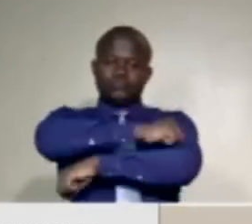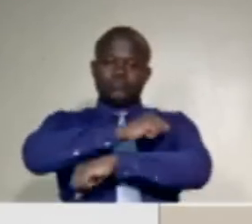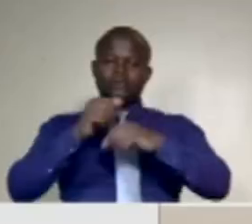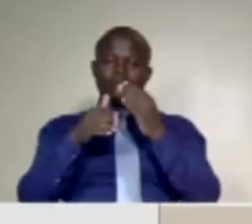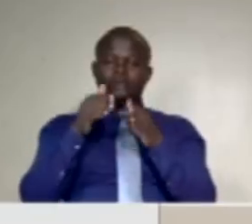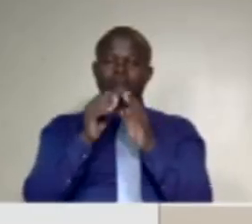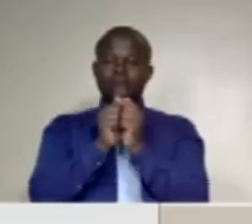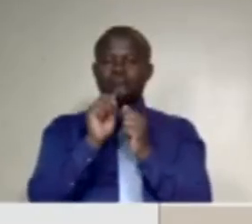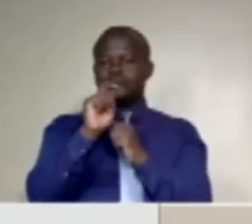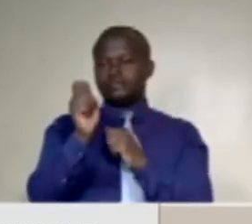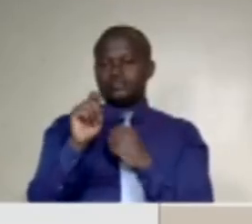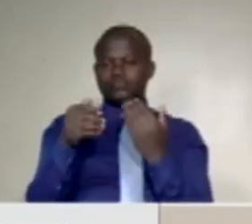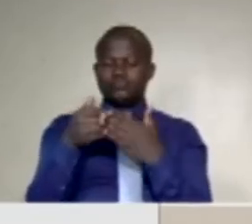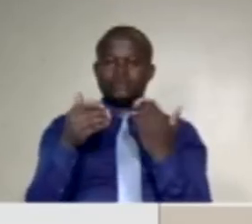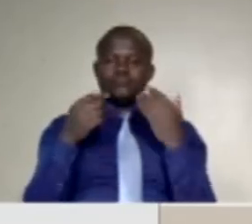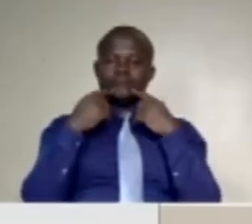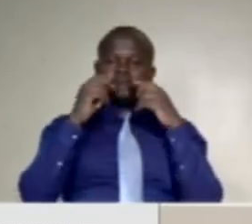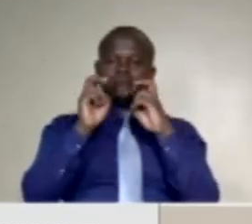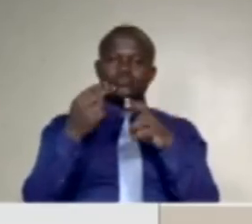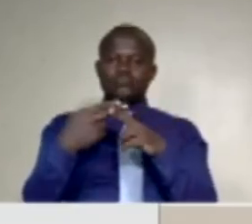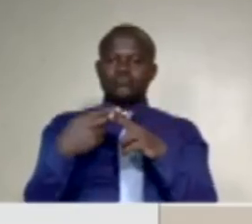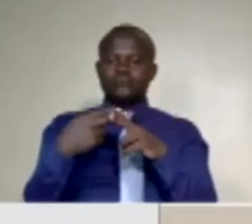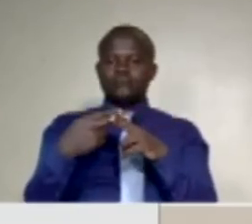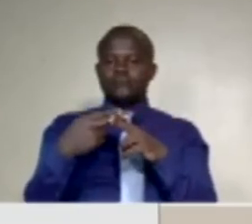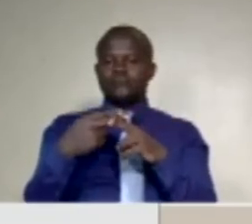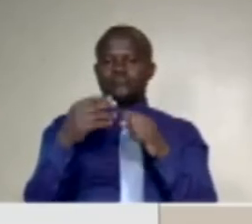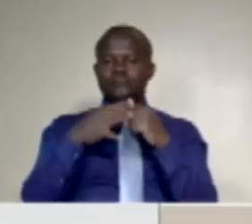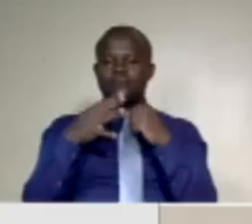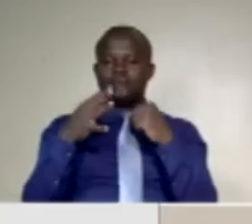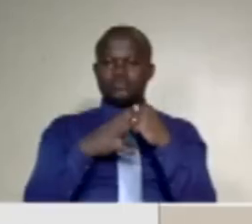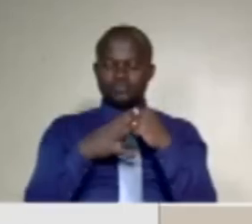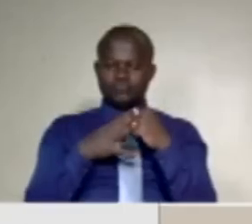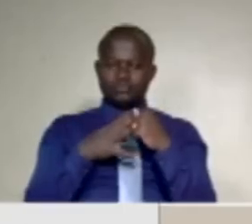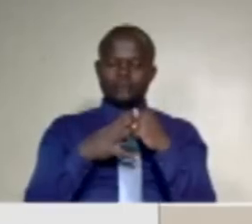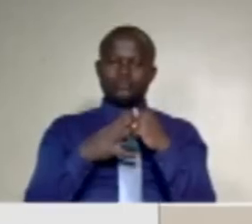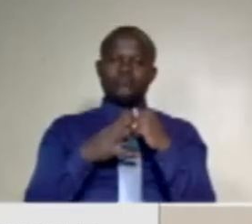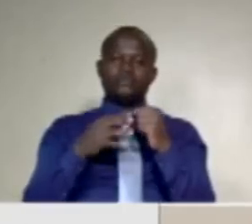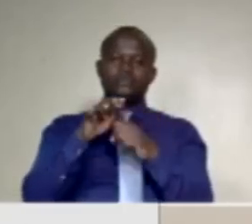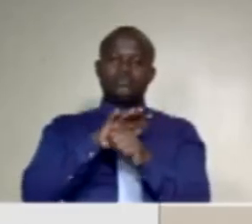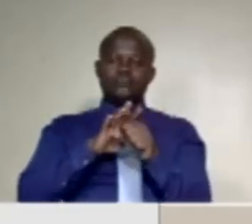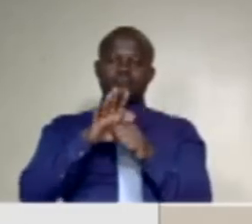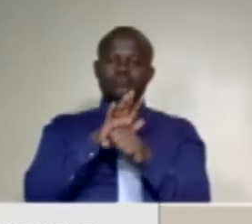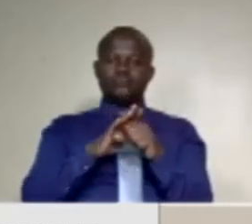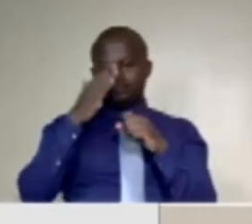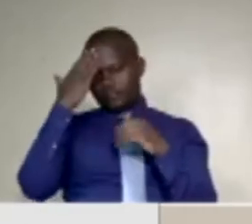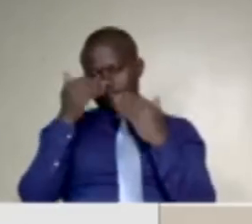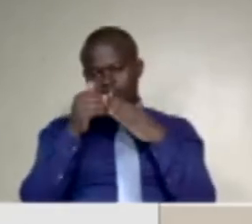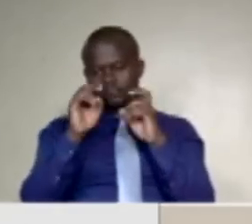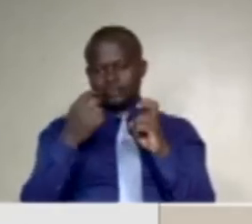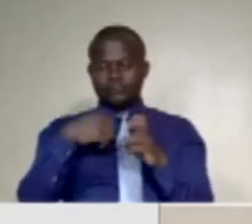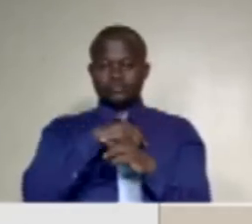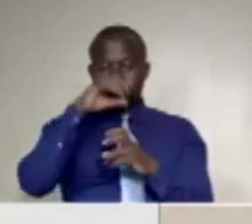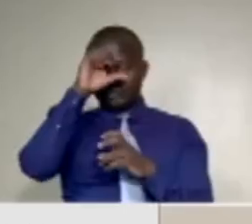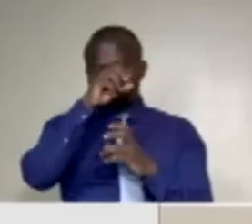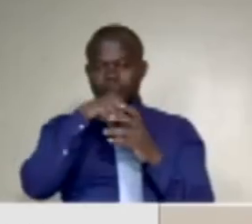kubaka n'ubwiherero twavuga ko bigeze ku kigereranyo cya 99% byuzura, kuko